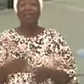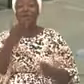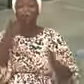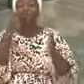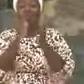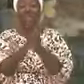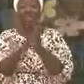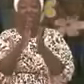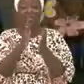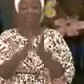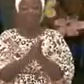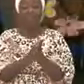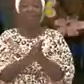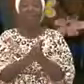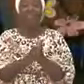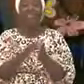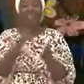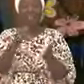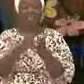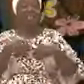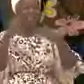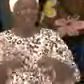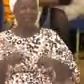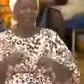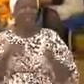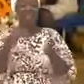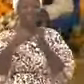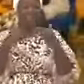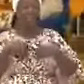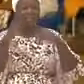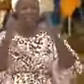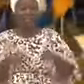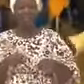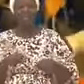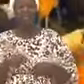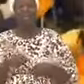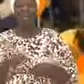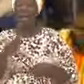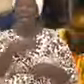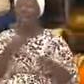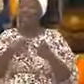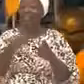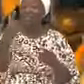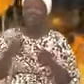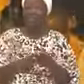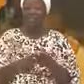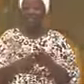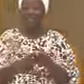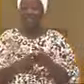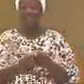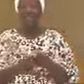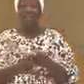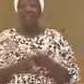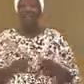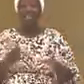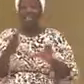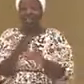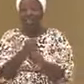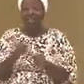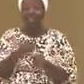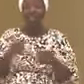félicitations ses revenus ces dix est venu le recouvrement